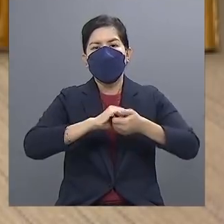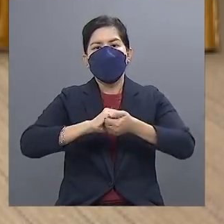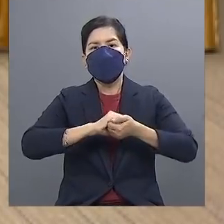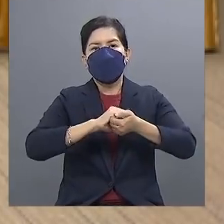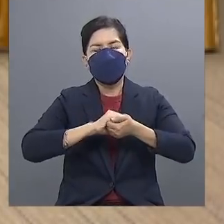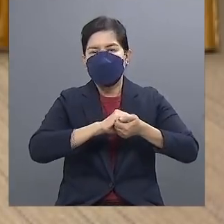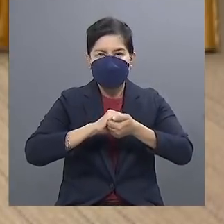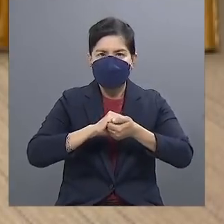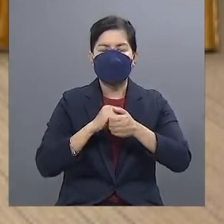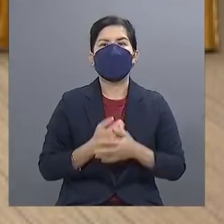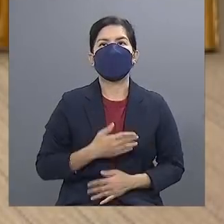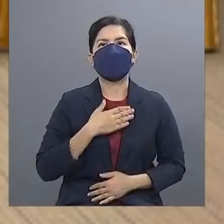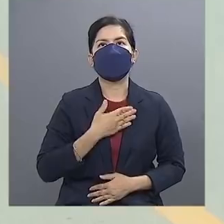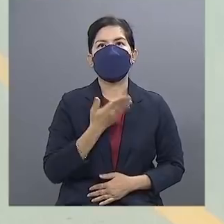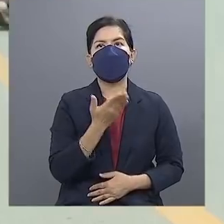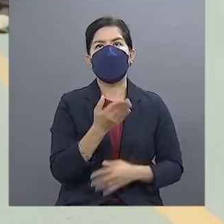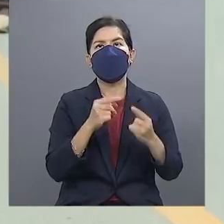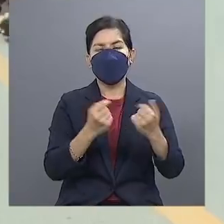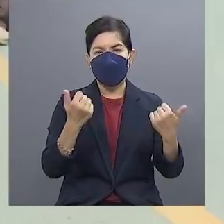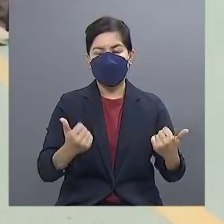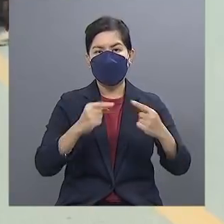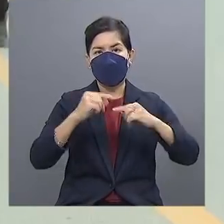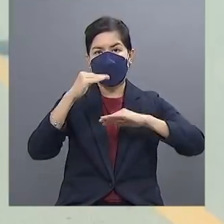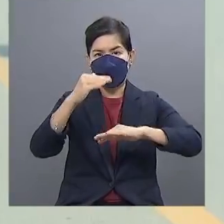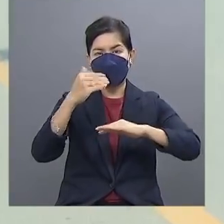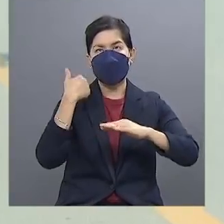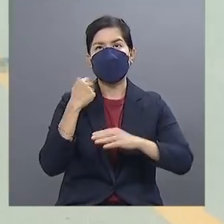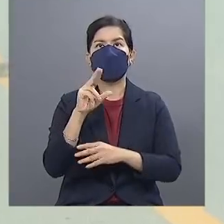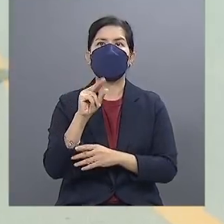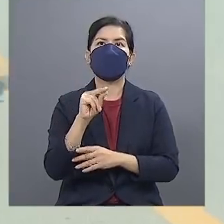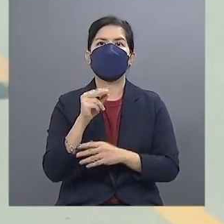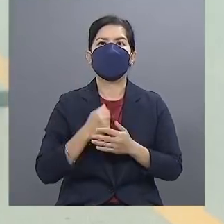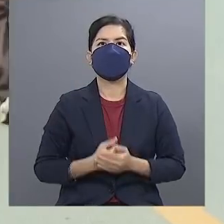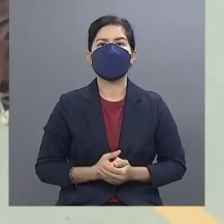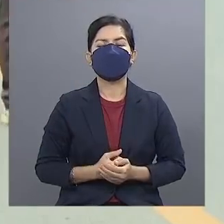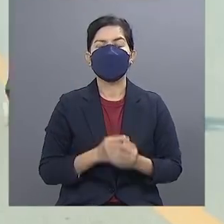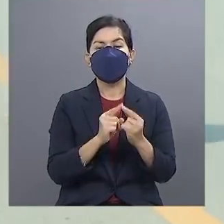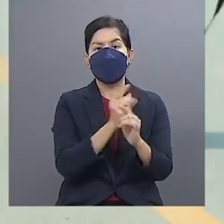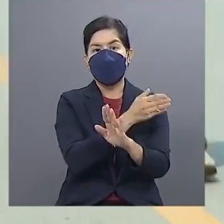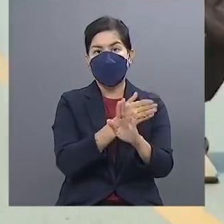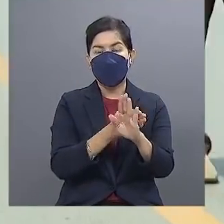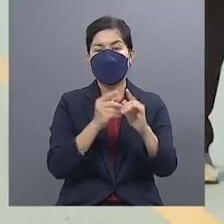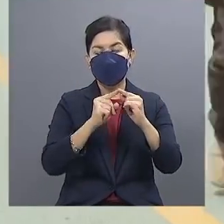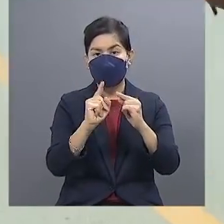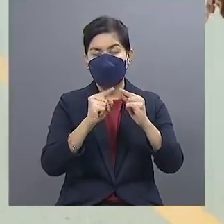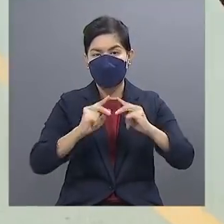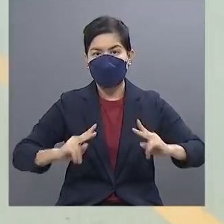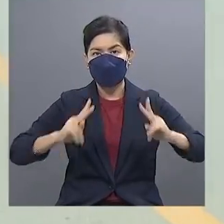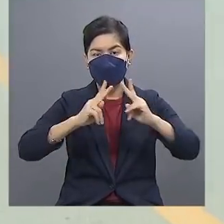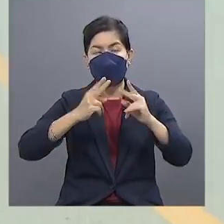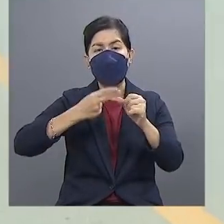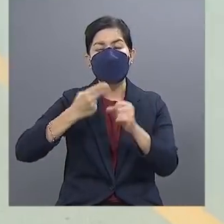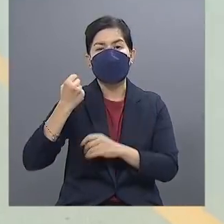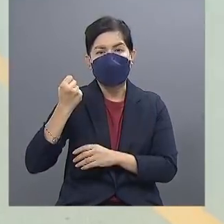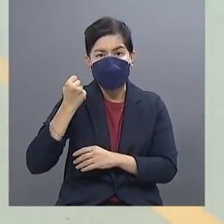ขอตรึงไว้อยู่ที่30บาทครับ คุณภาวดีคุณจิรชาตาคะก่อนหน้านี้กระทรวงพลังงานนะคะมีการ